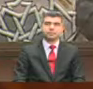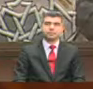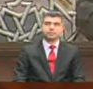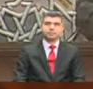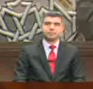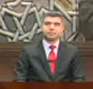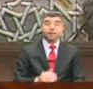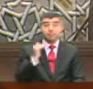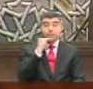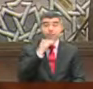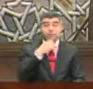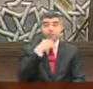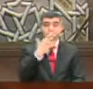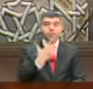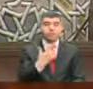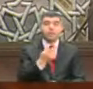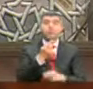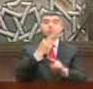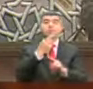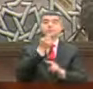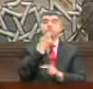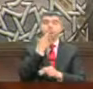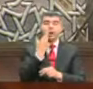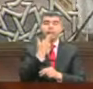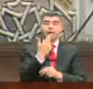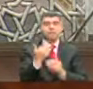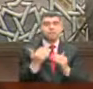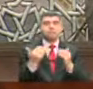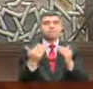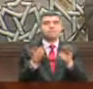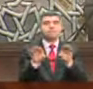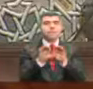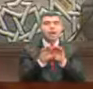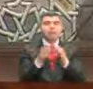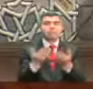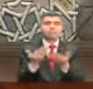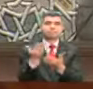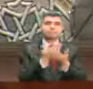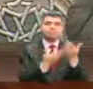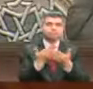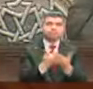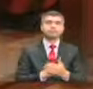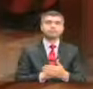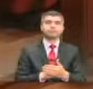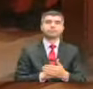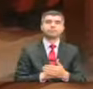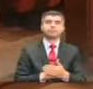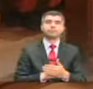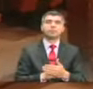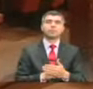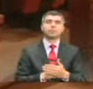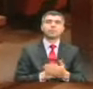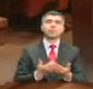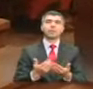بعجالة فيما يخص الأدوية فهمت متفقين أنا تنركز أنا غير قلت الفلول تنشرح علاش سبب اللي وزنا